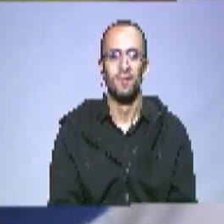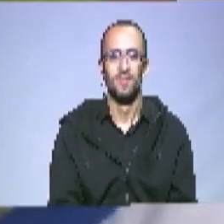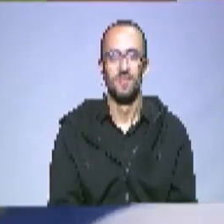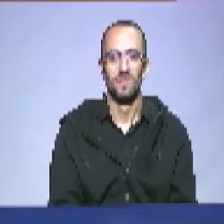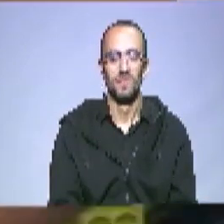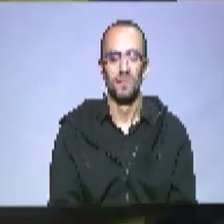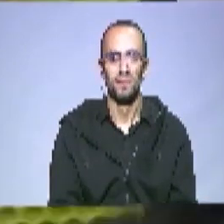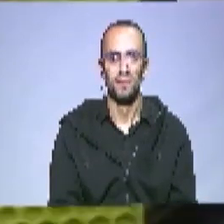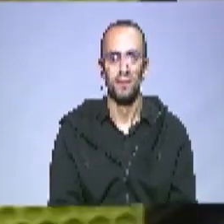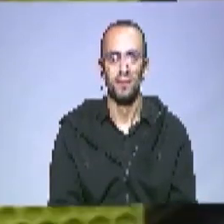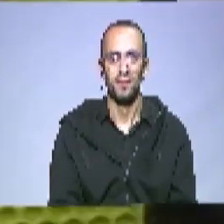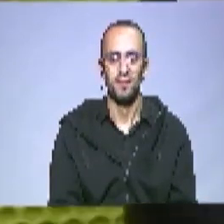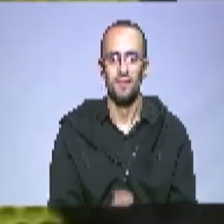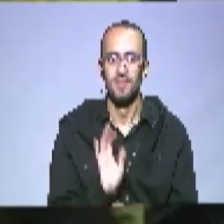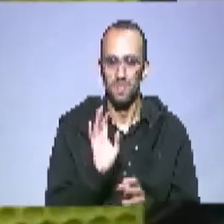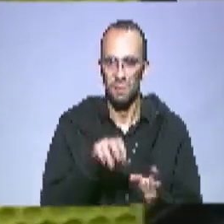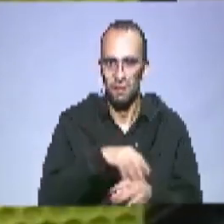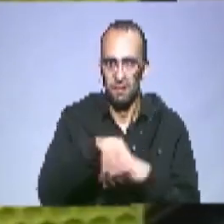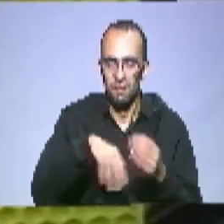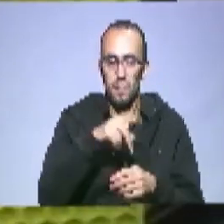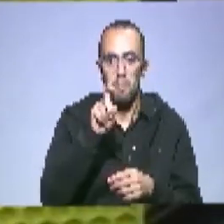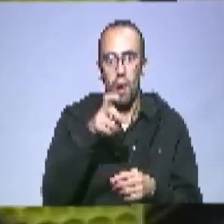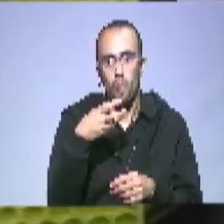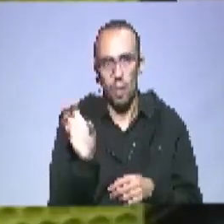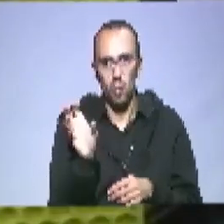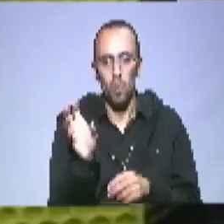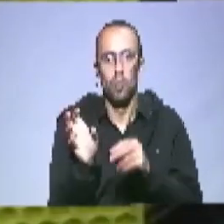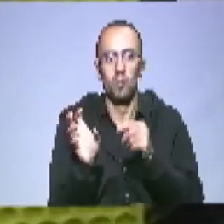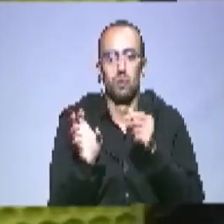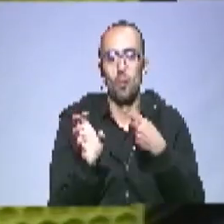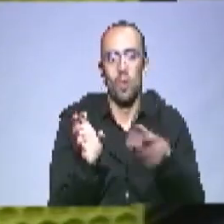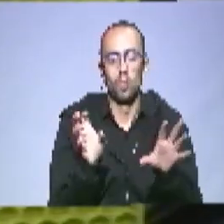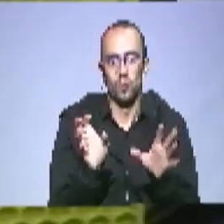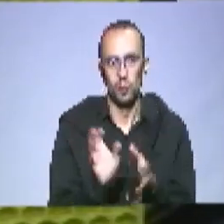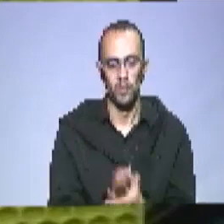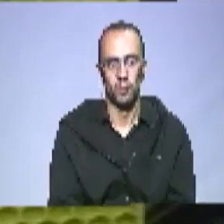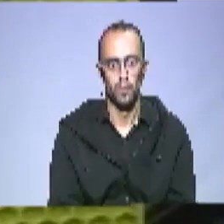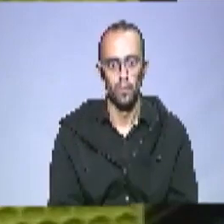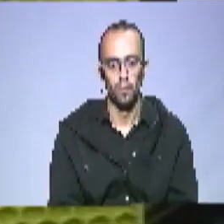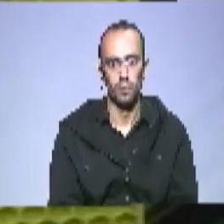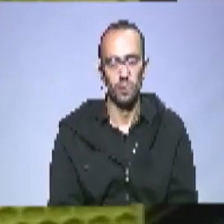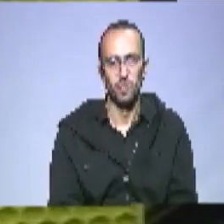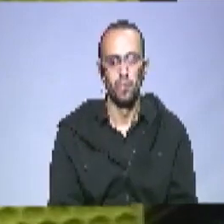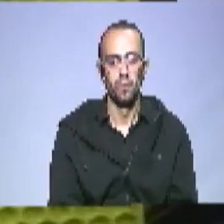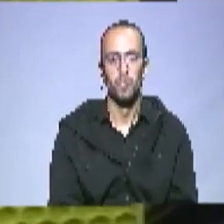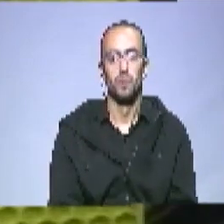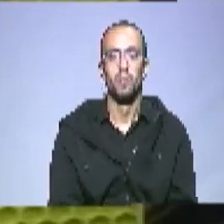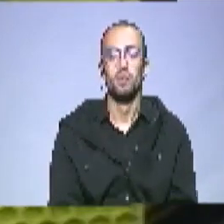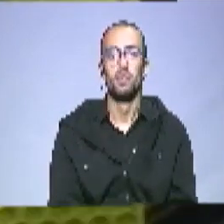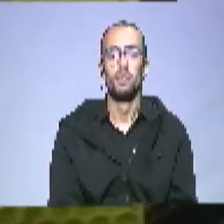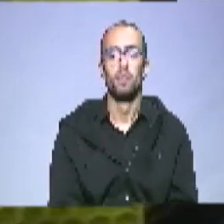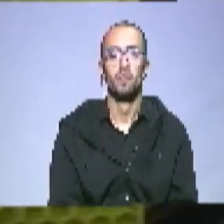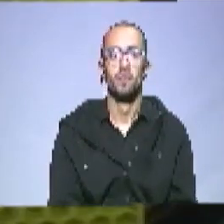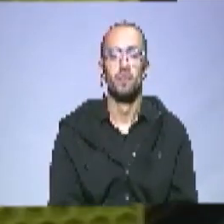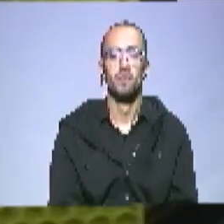كده اللي هي المكونات السايله مع بعضها. بالظبط كده. هناخد معانا كمان